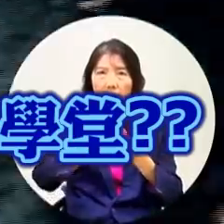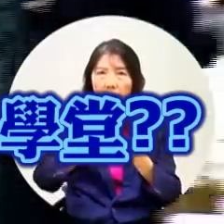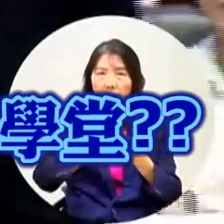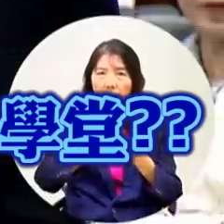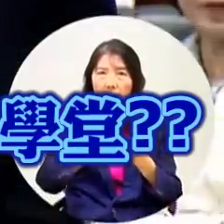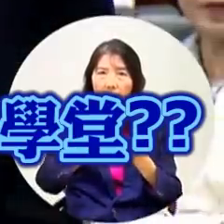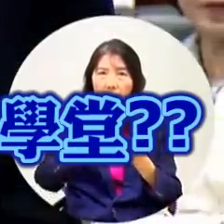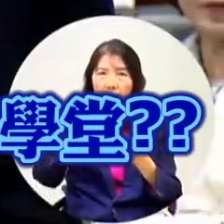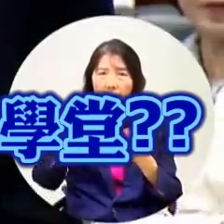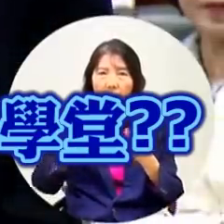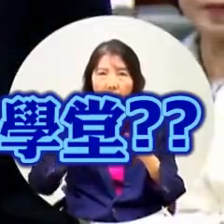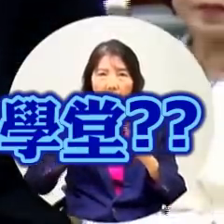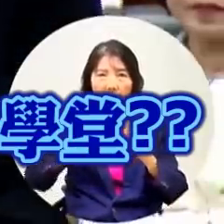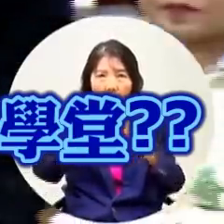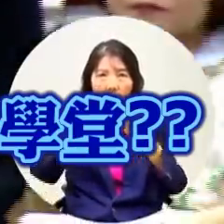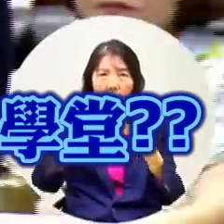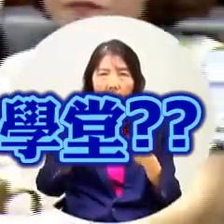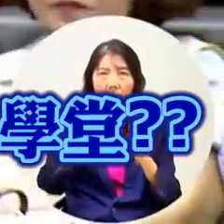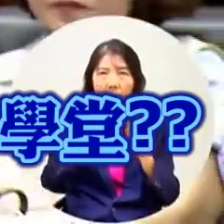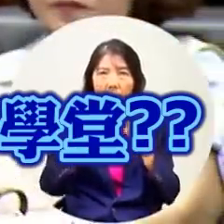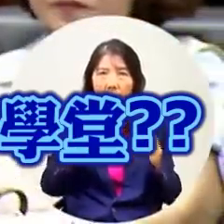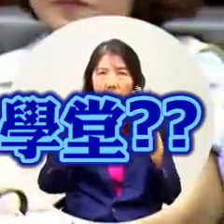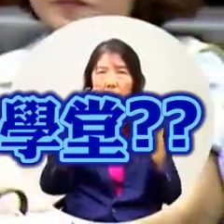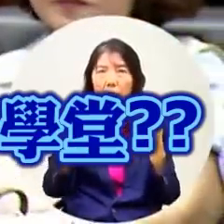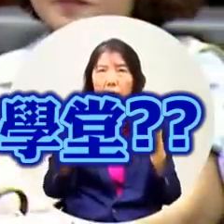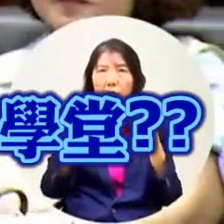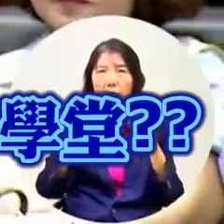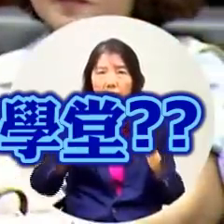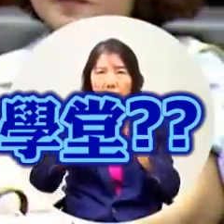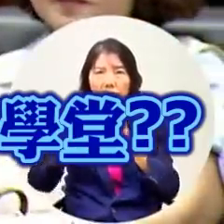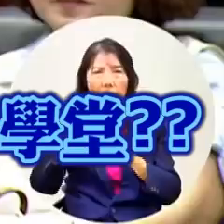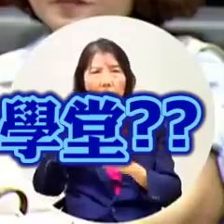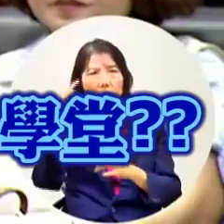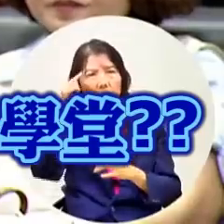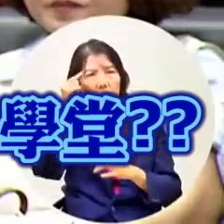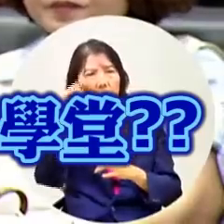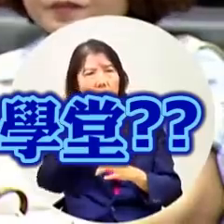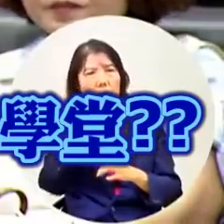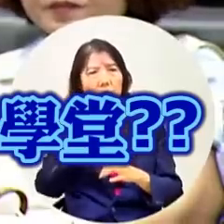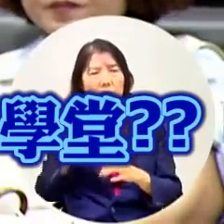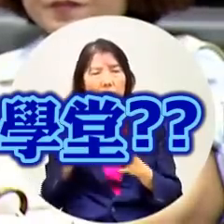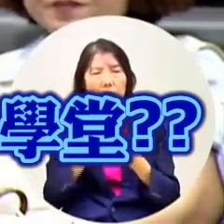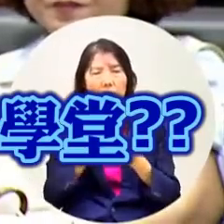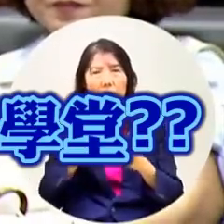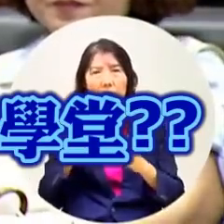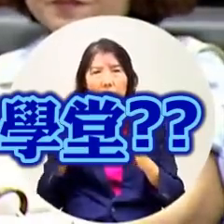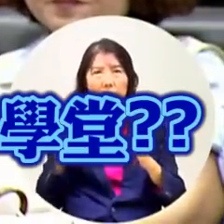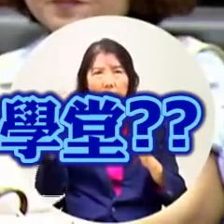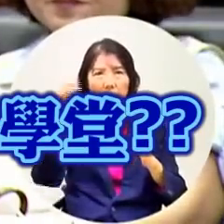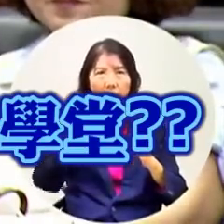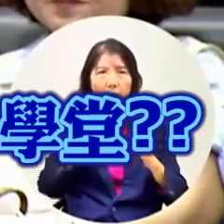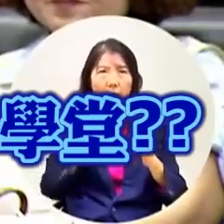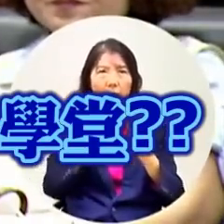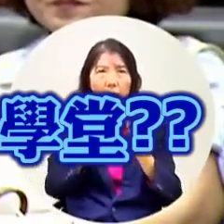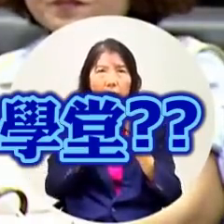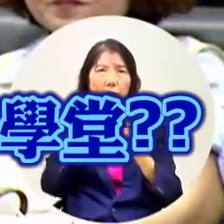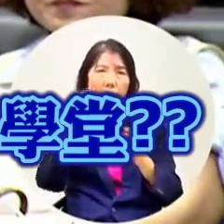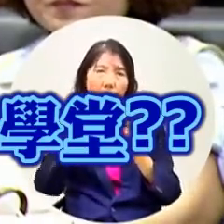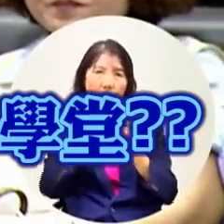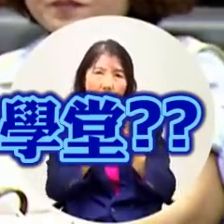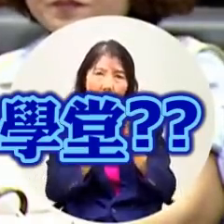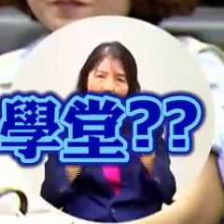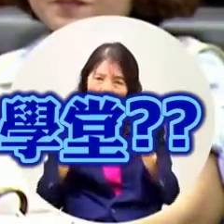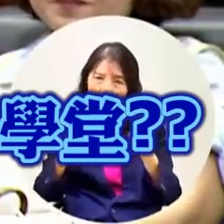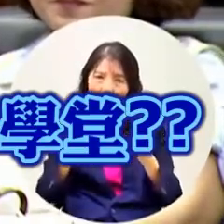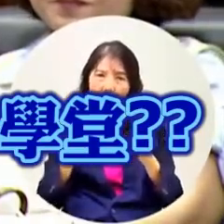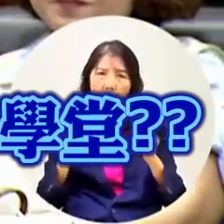清楚。再来一个社会的观感问题，就是说到底为什么母子可以同时用机要任用进